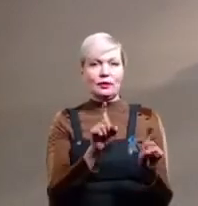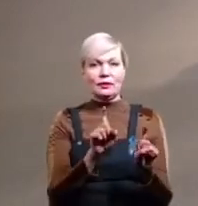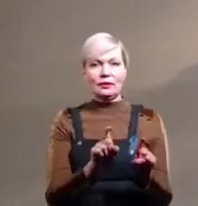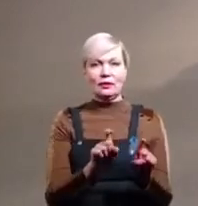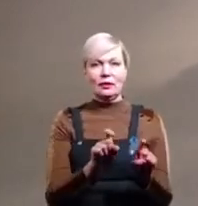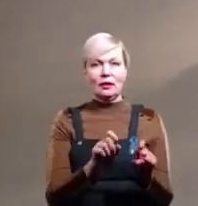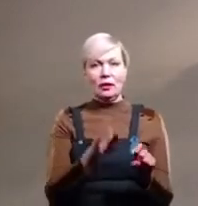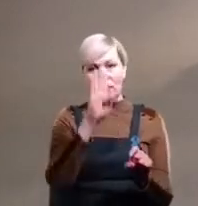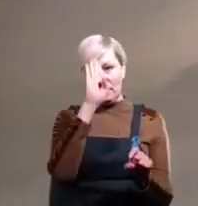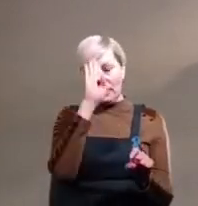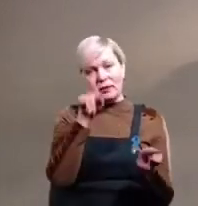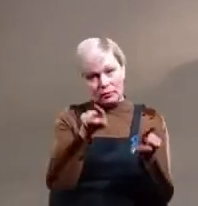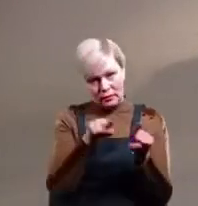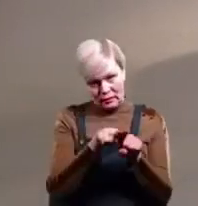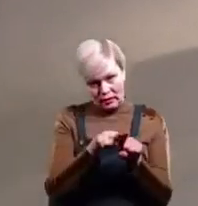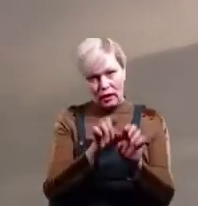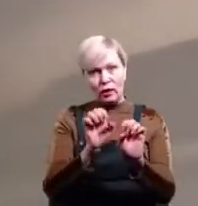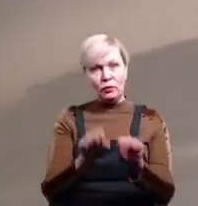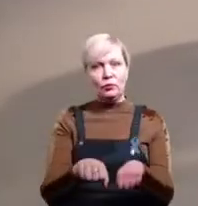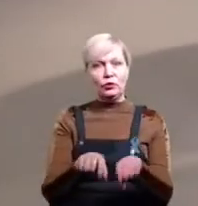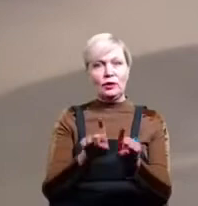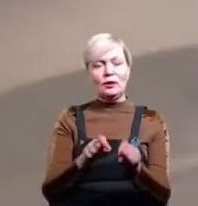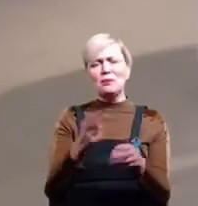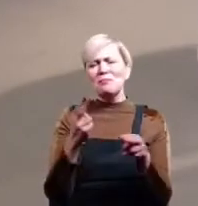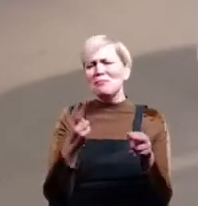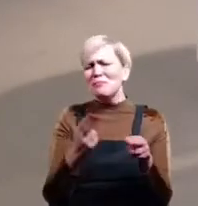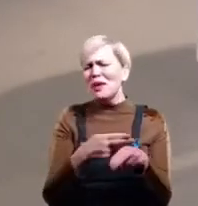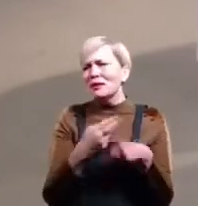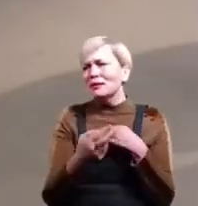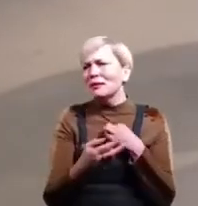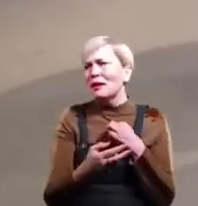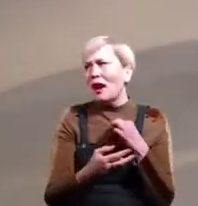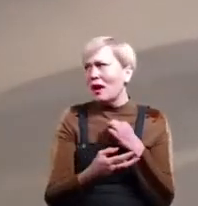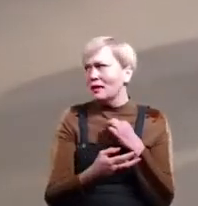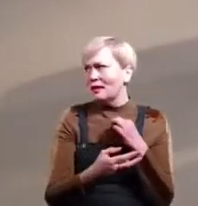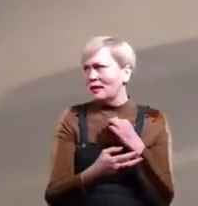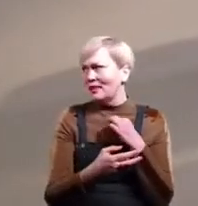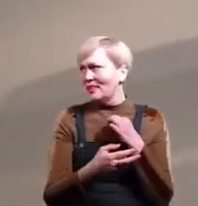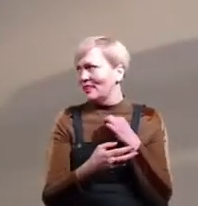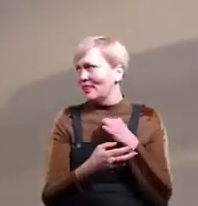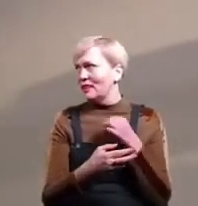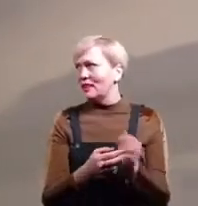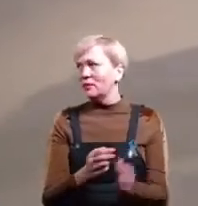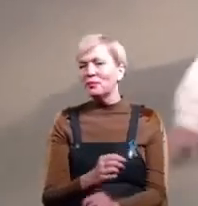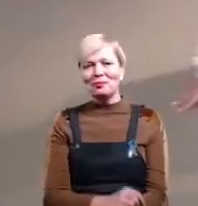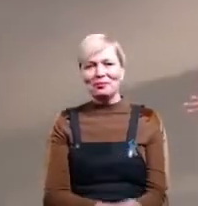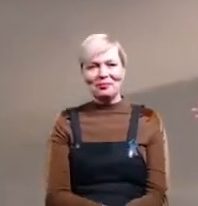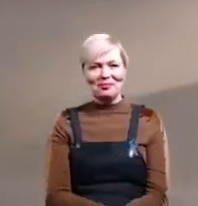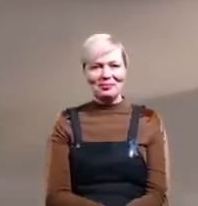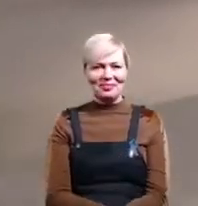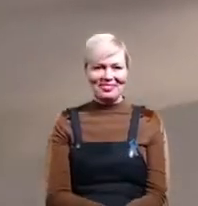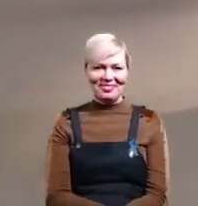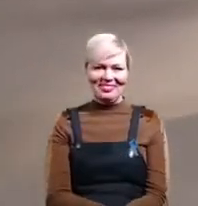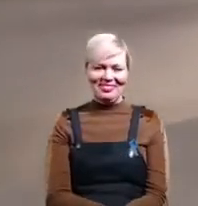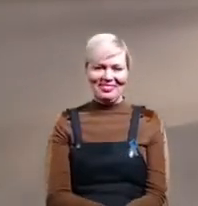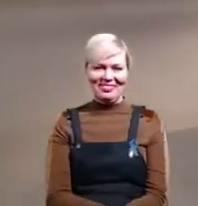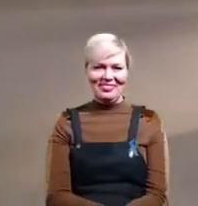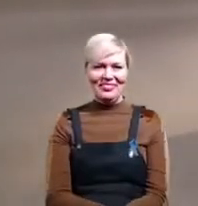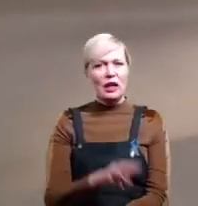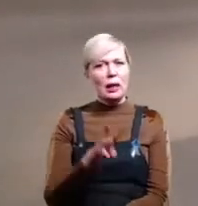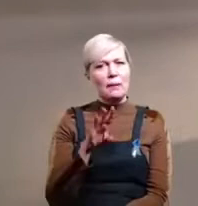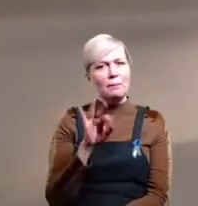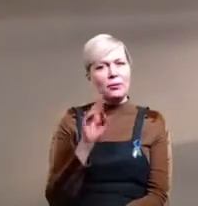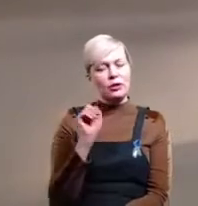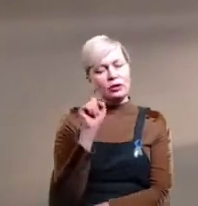так сидеть. То есть без разницы. Влада, собери ноги. Да, Миша, можешь вот так